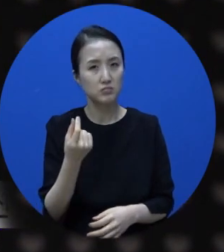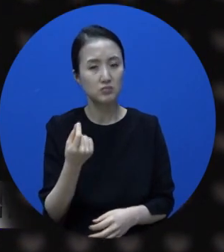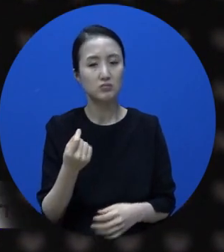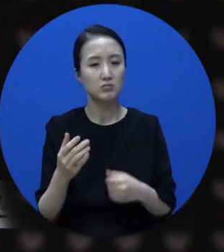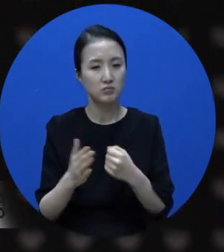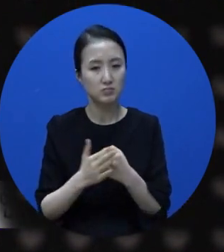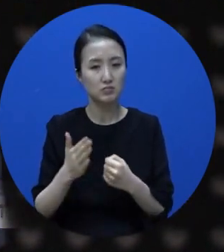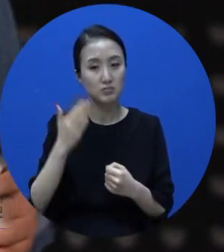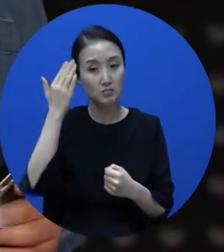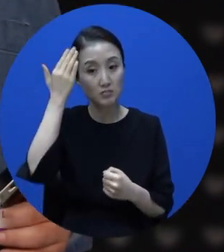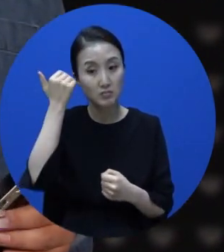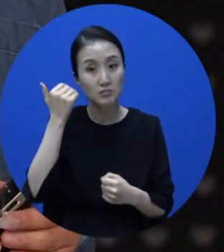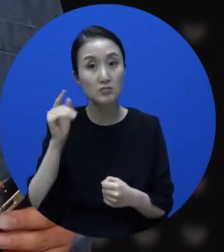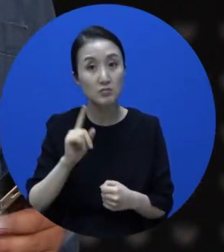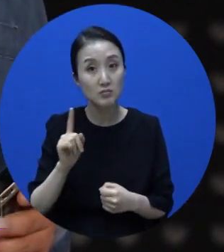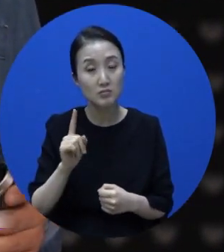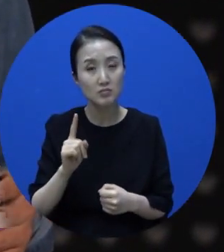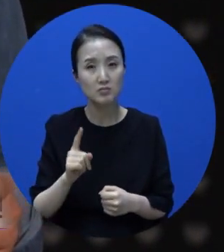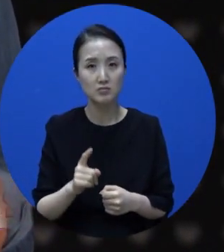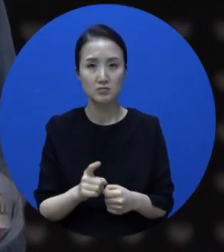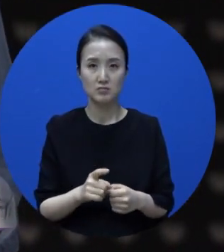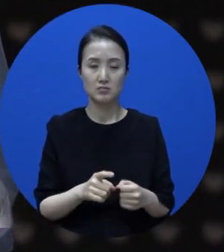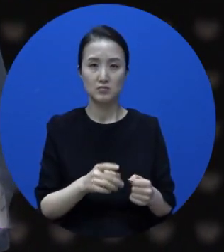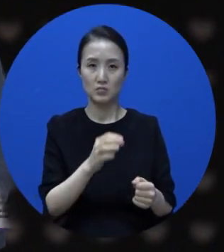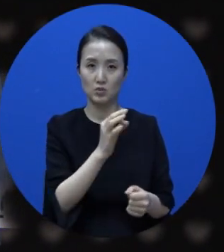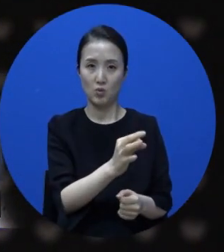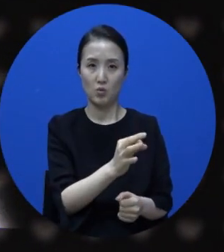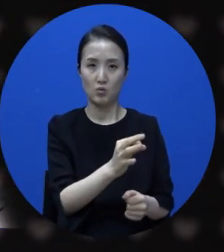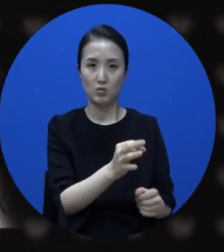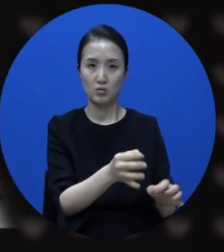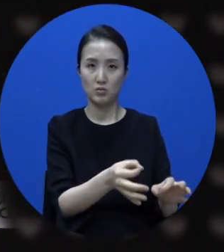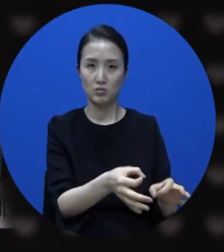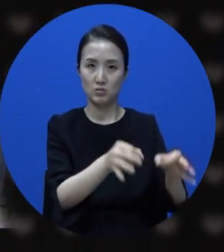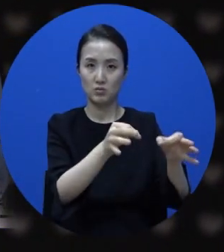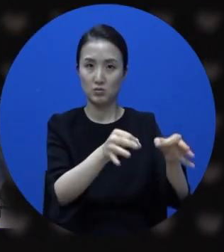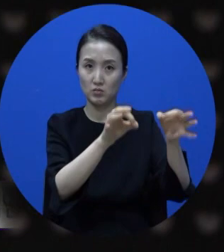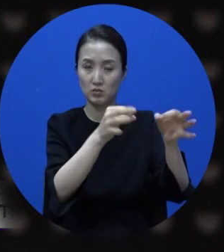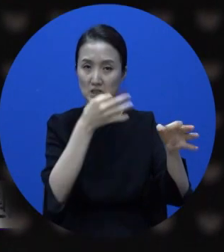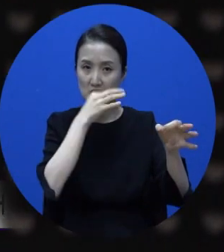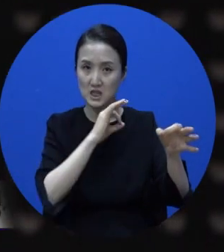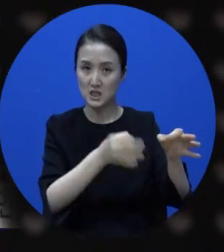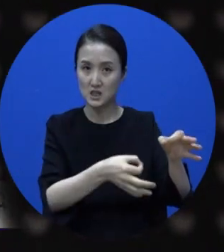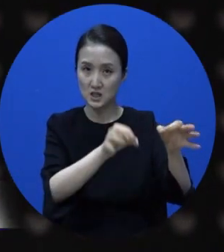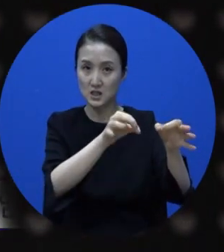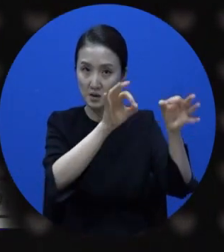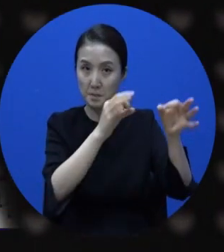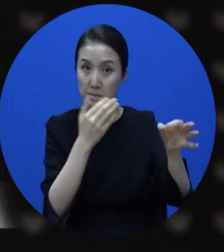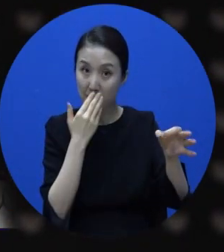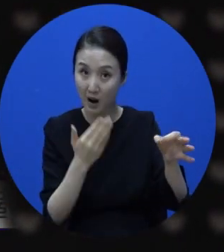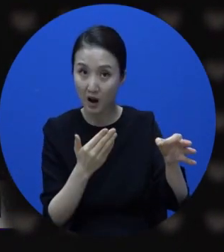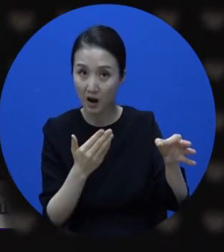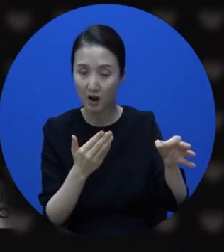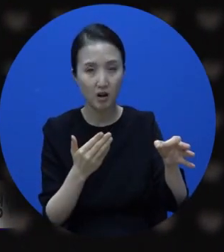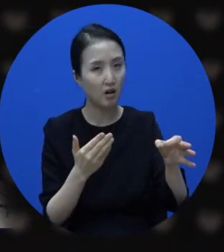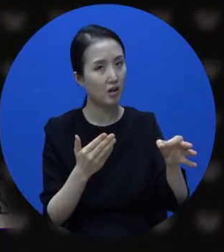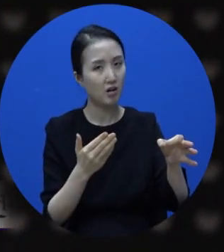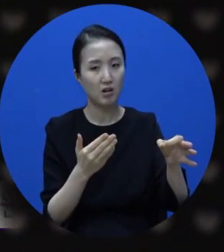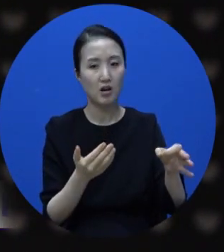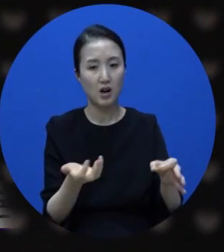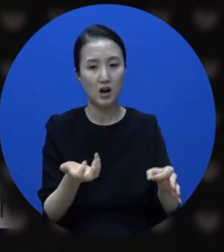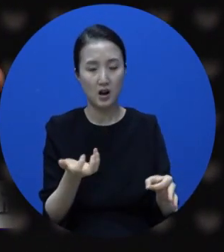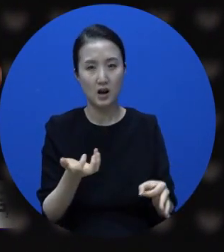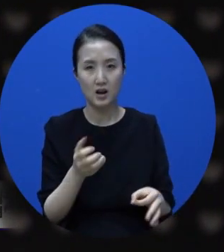우리나라는 그 중 금리를 인상할 수 있습니까 우리나라 경제 여건을 아까 하나하나 질문 드렸지만